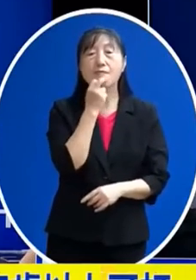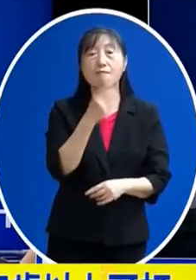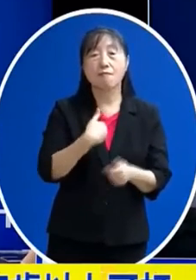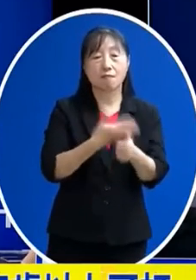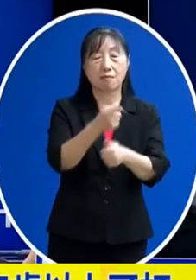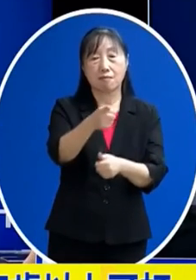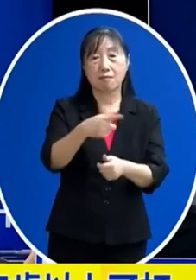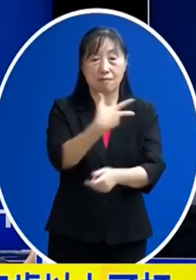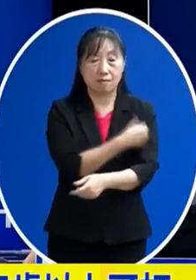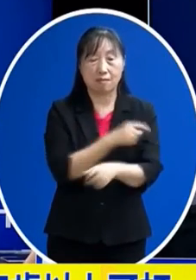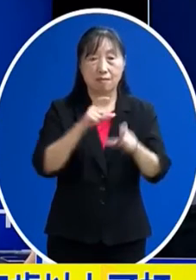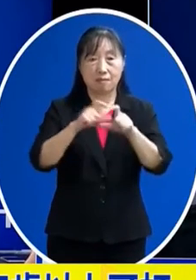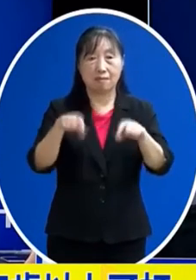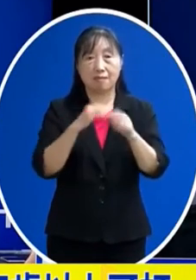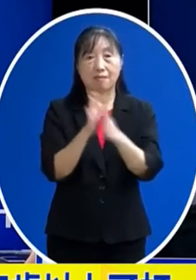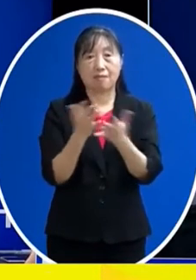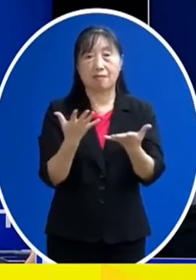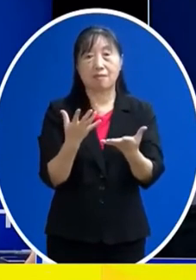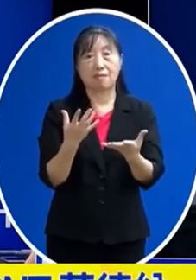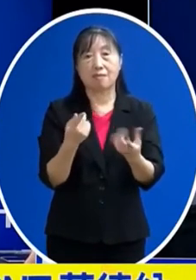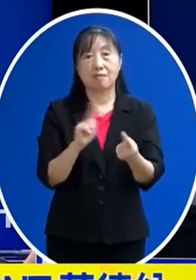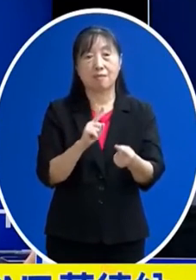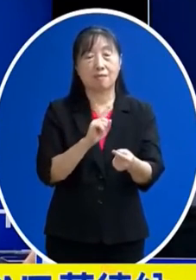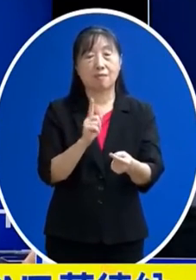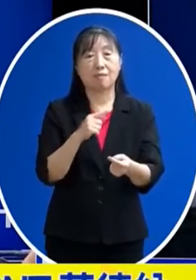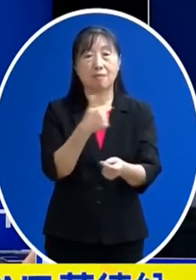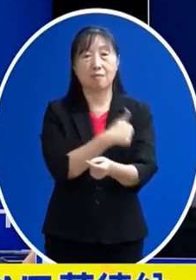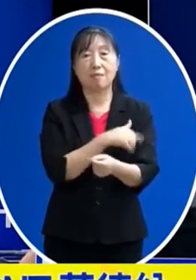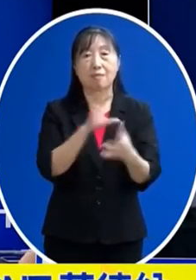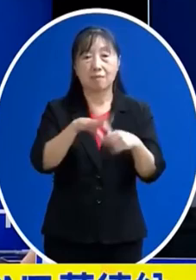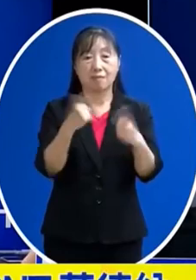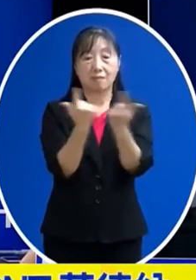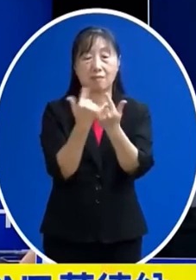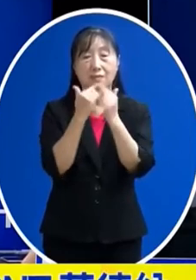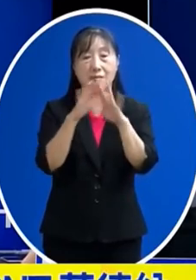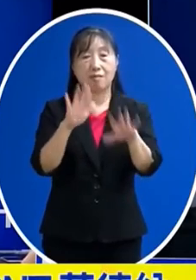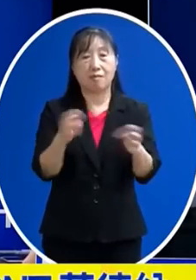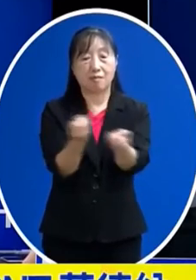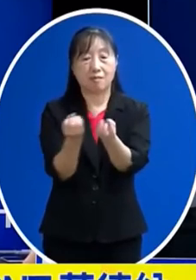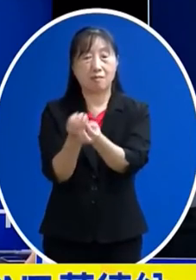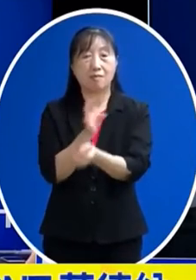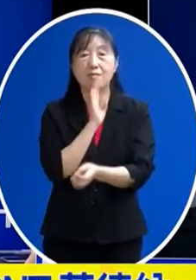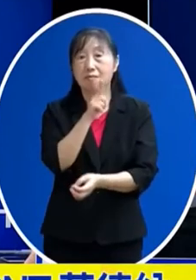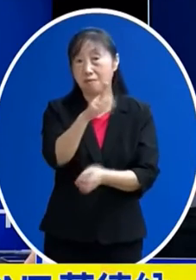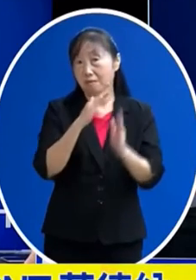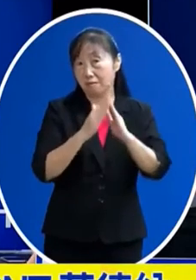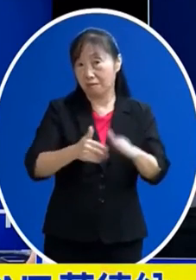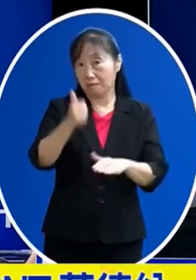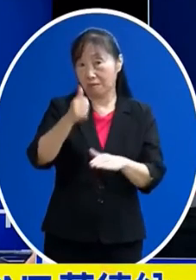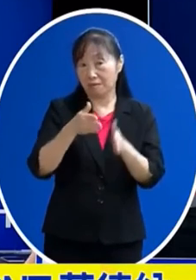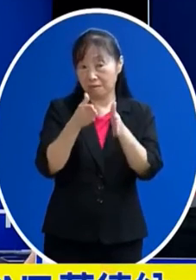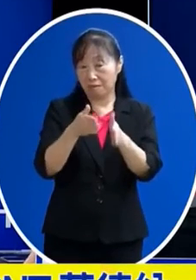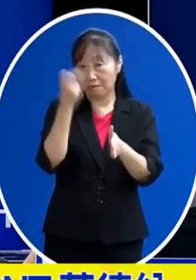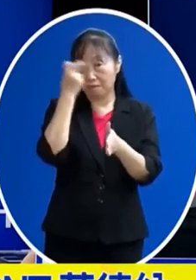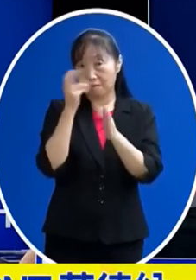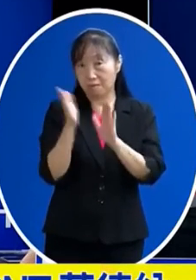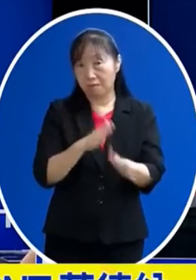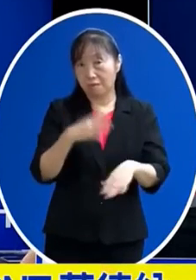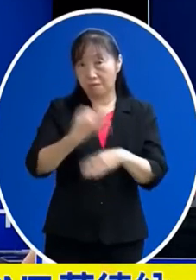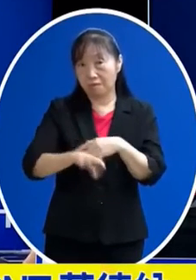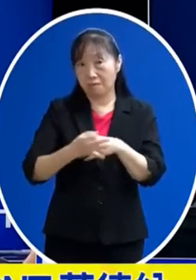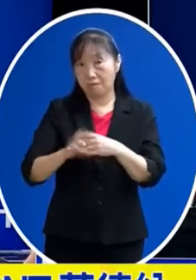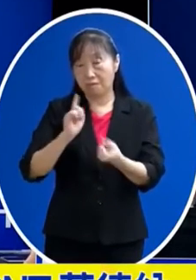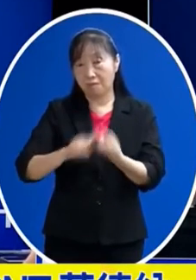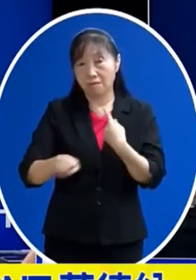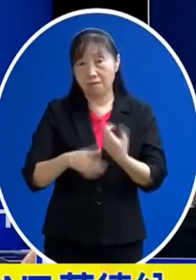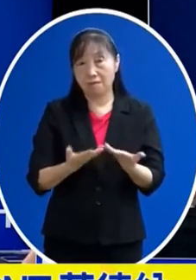发疫苗都不够给地方施打，那现在台北都出现这样子的状况，是不是这个柯市长在管理的上面哦，是不是有一些疏